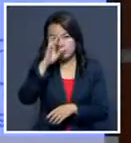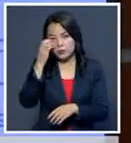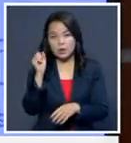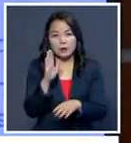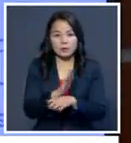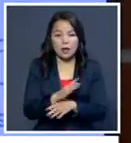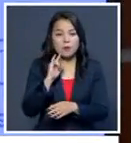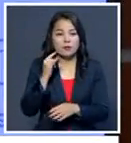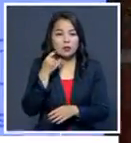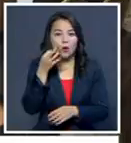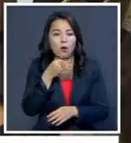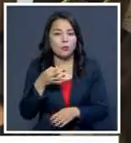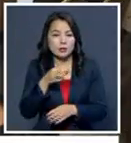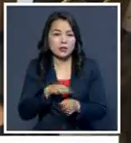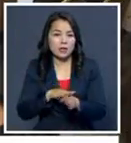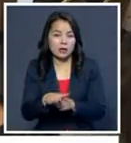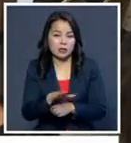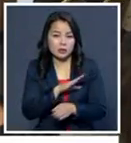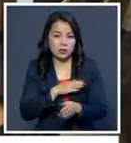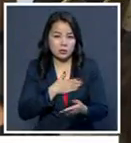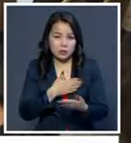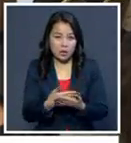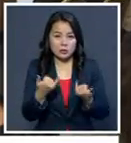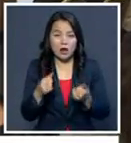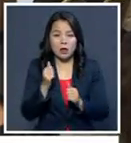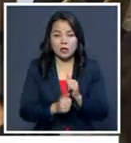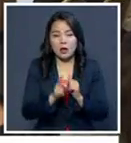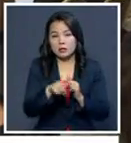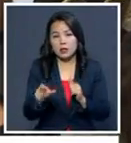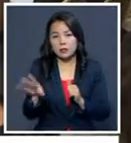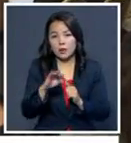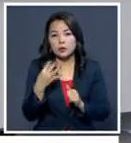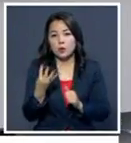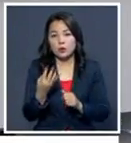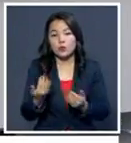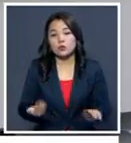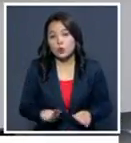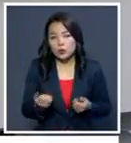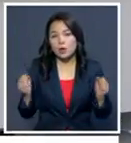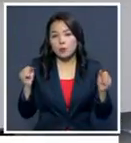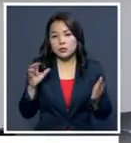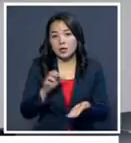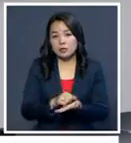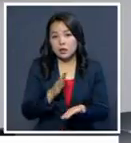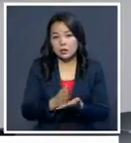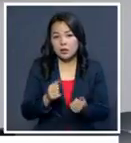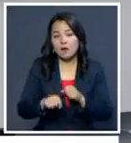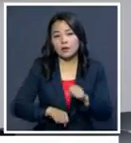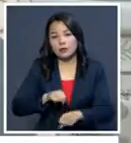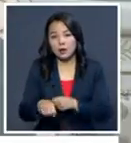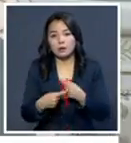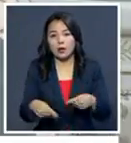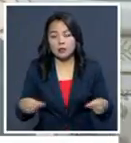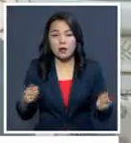облысында мерзімінен бұрын орындалды. Бүгінде өңірдегі әрбір төртінші тұрғын спортпен айналысады. Веложарыс, көп сайыс